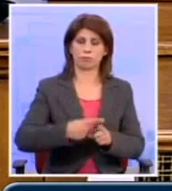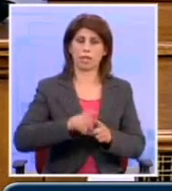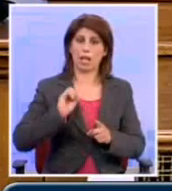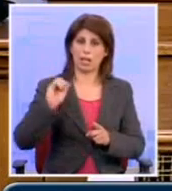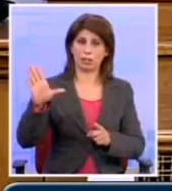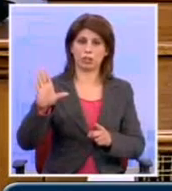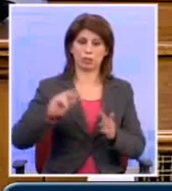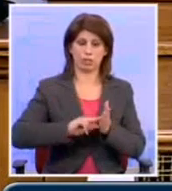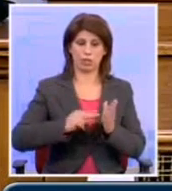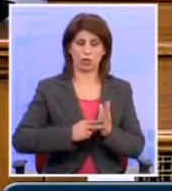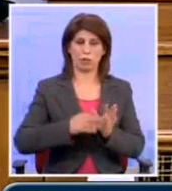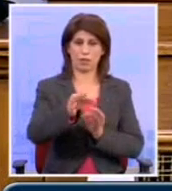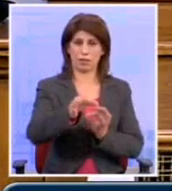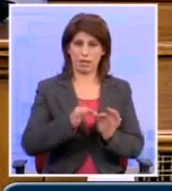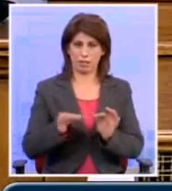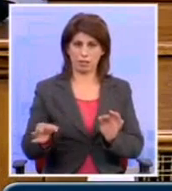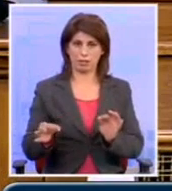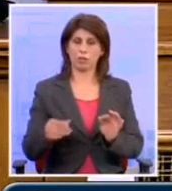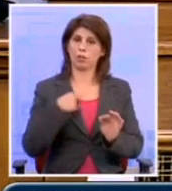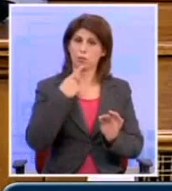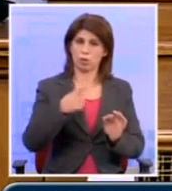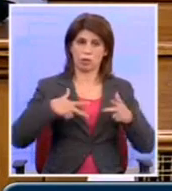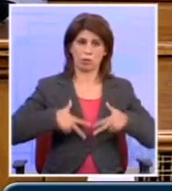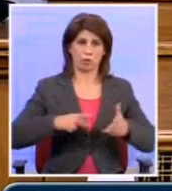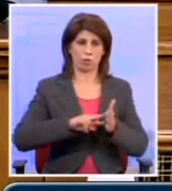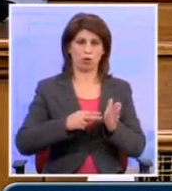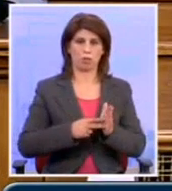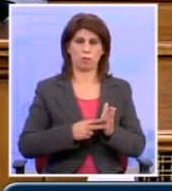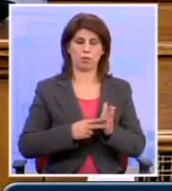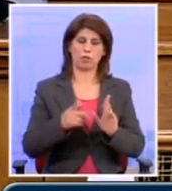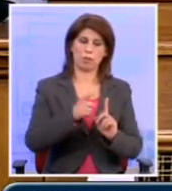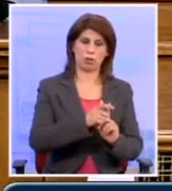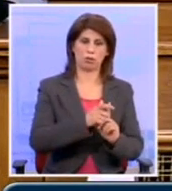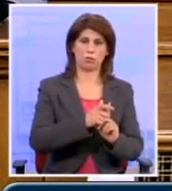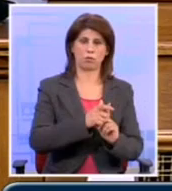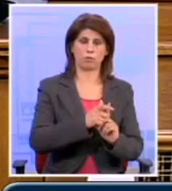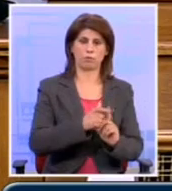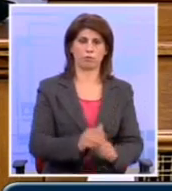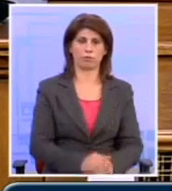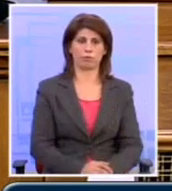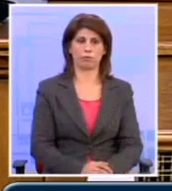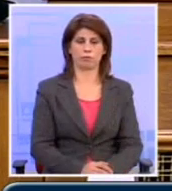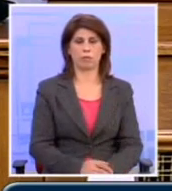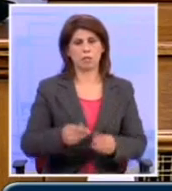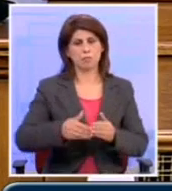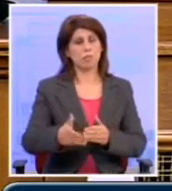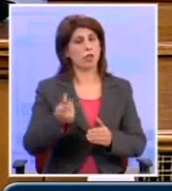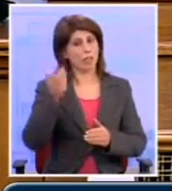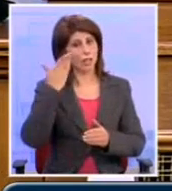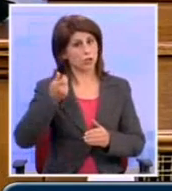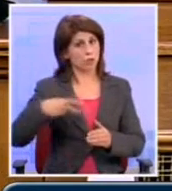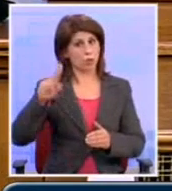εκτός από την οικονομική διάσταση που ανέφερε ο Υπουργός Οικονομικών σε αποκλεισμό. Σε λίγο θα αξίζει